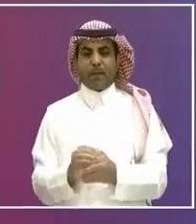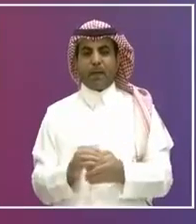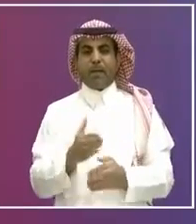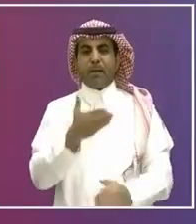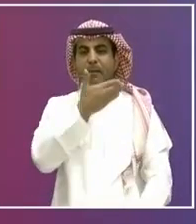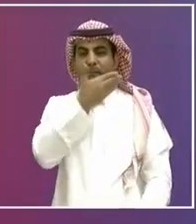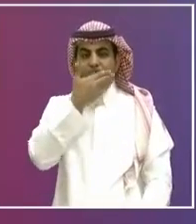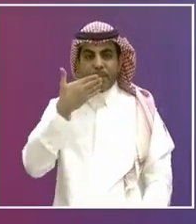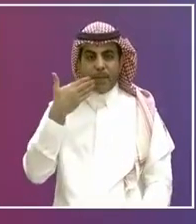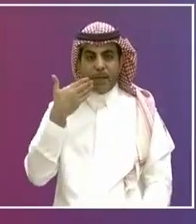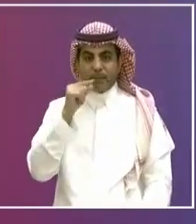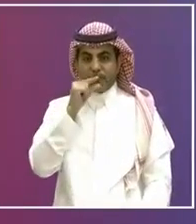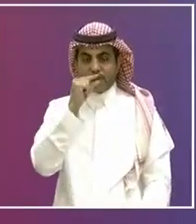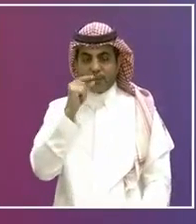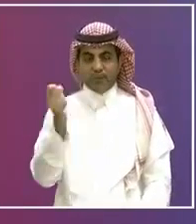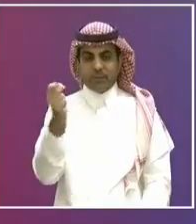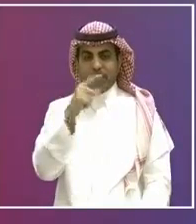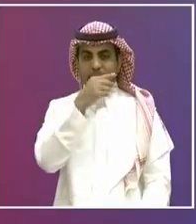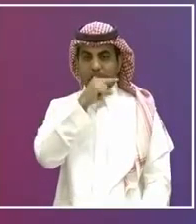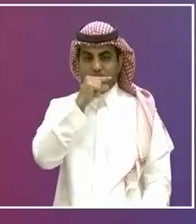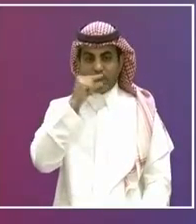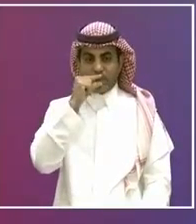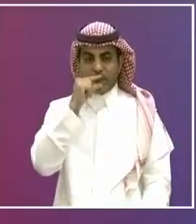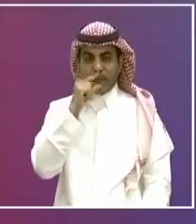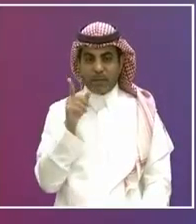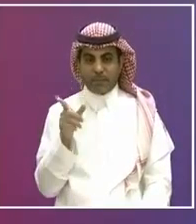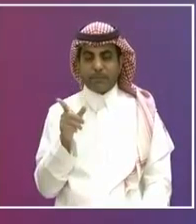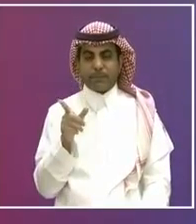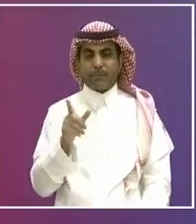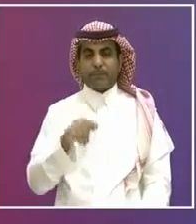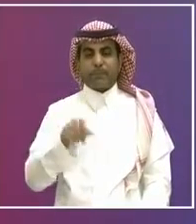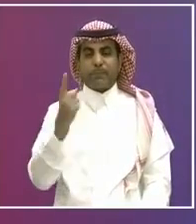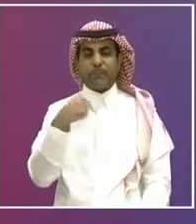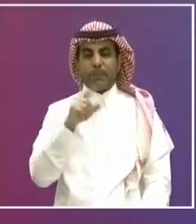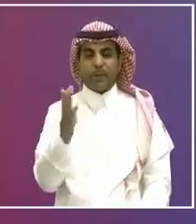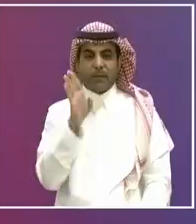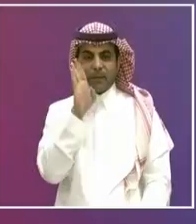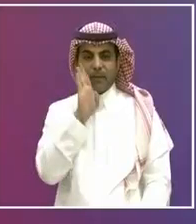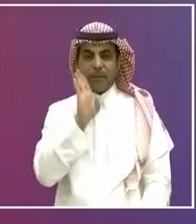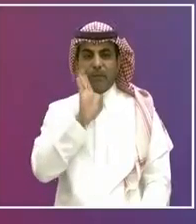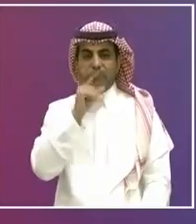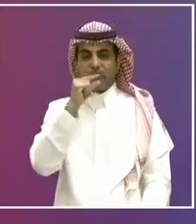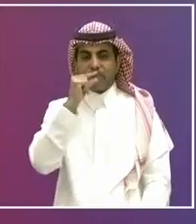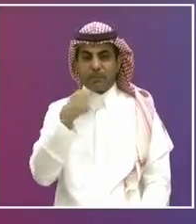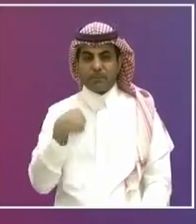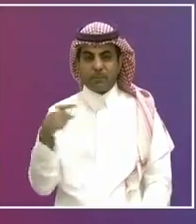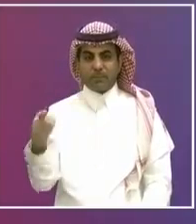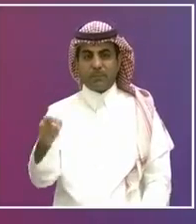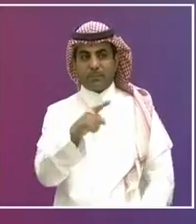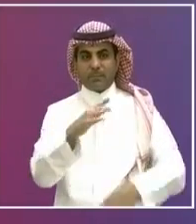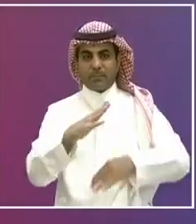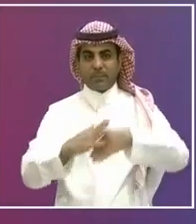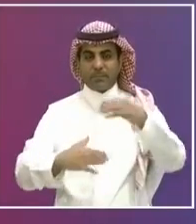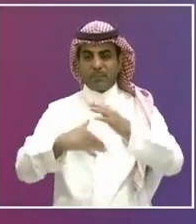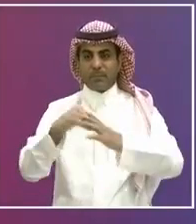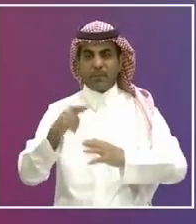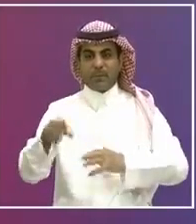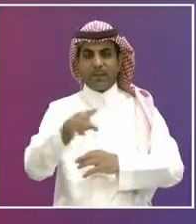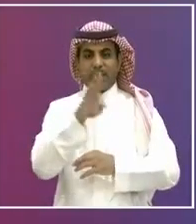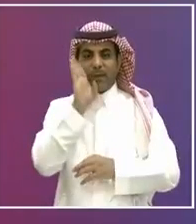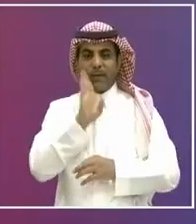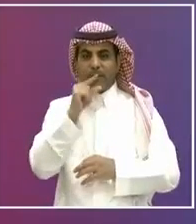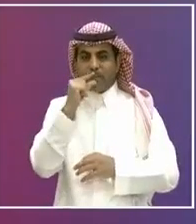نقترب بإذن الله من حلول شهر رمضان المبارك. تعودنا في رمضان على الكثير من العادات، على الكثير من السلوكيات، على الكثير من الأمور